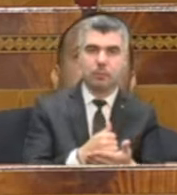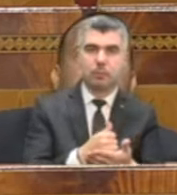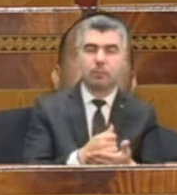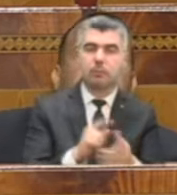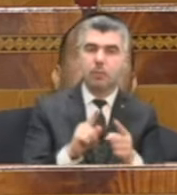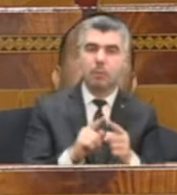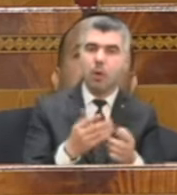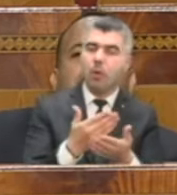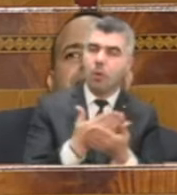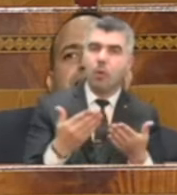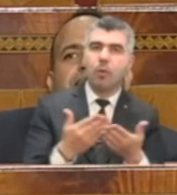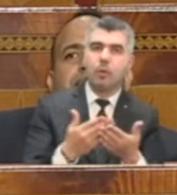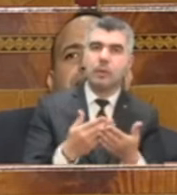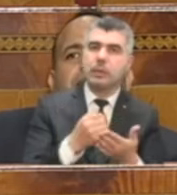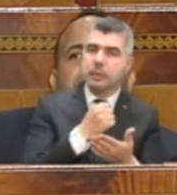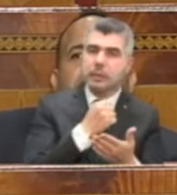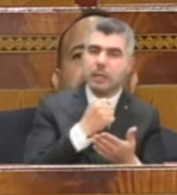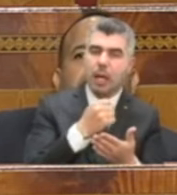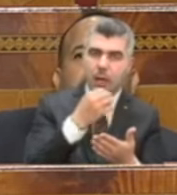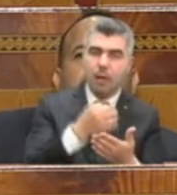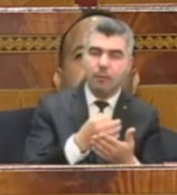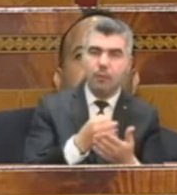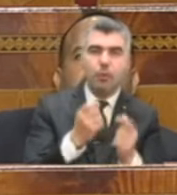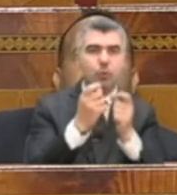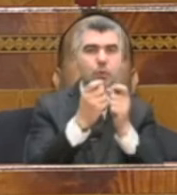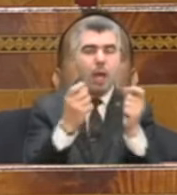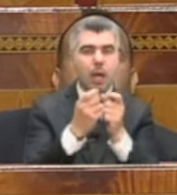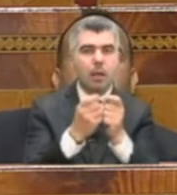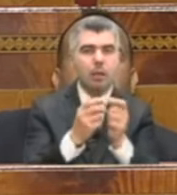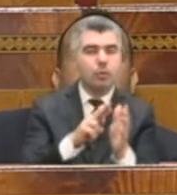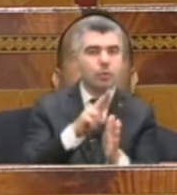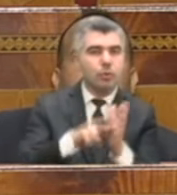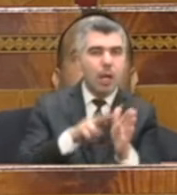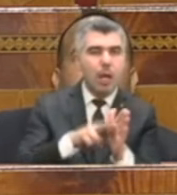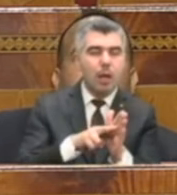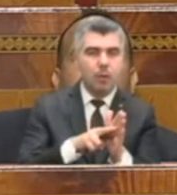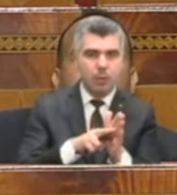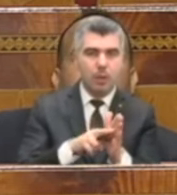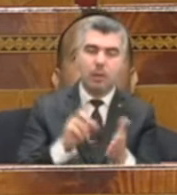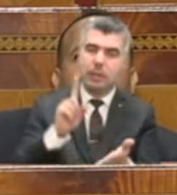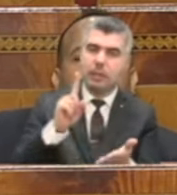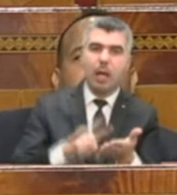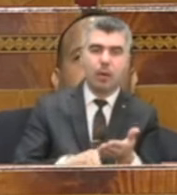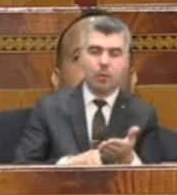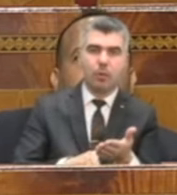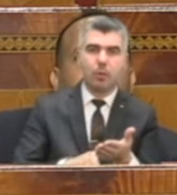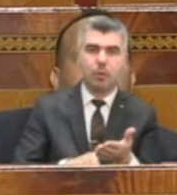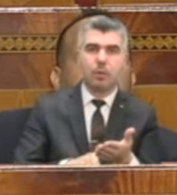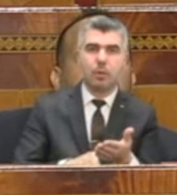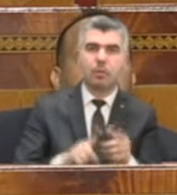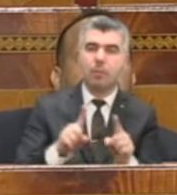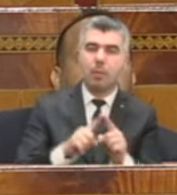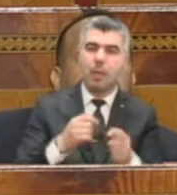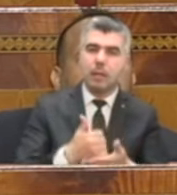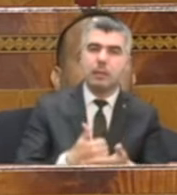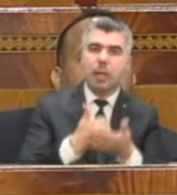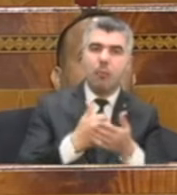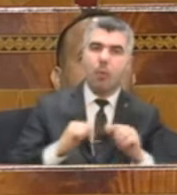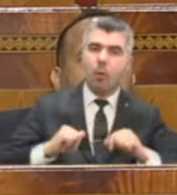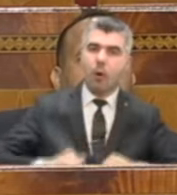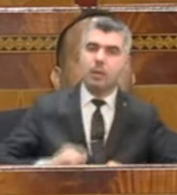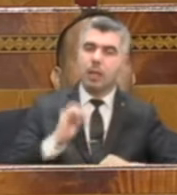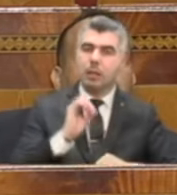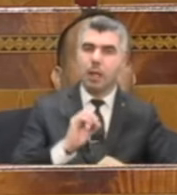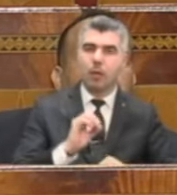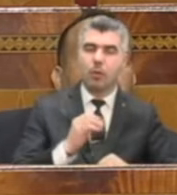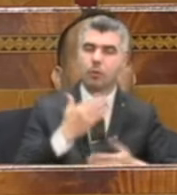المرابر الاعلاميه ولا المقاولات الاعلاميه الجهويه والمحليه ضروري، لانه ما يمكنش تعيش بدون دعم ديال وزارتكم السيد الوزير.